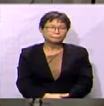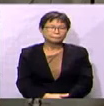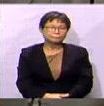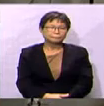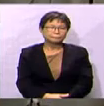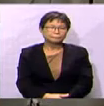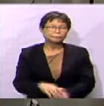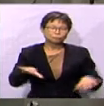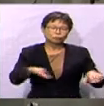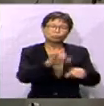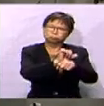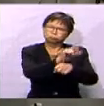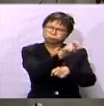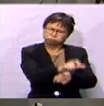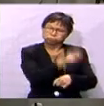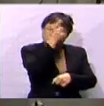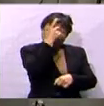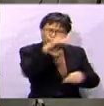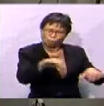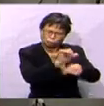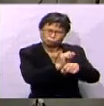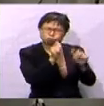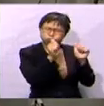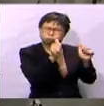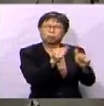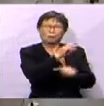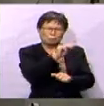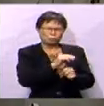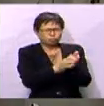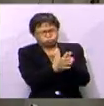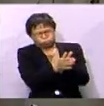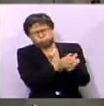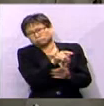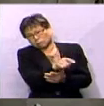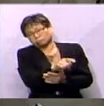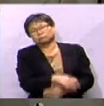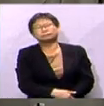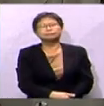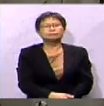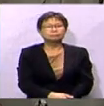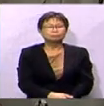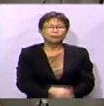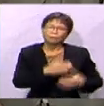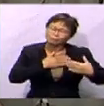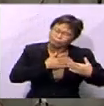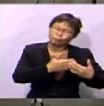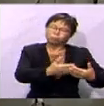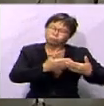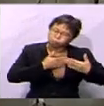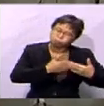Menjalankan tugas begitu baik, seorang menteri yang rajin, dedicated dan kuat